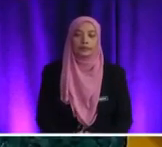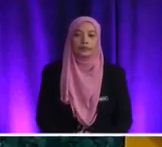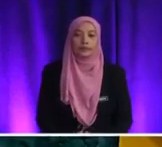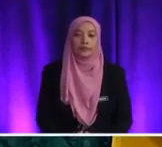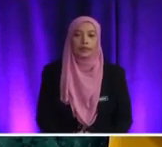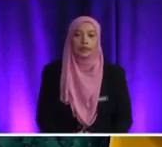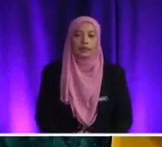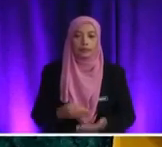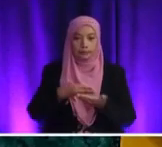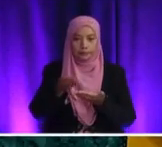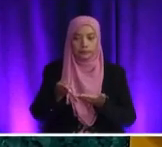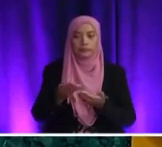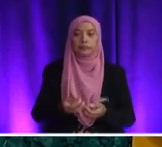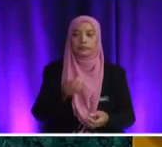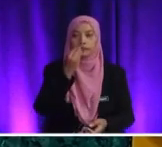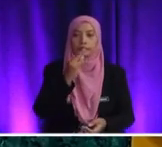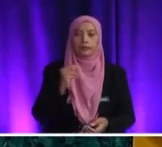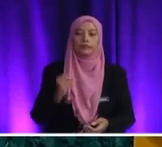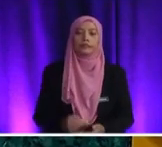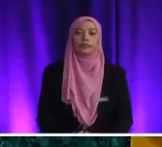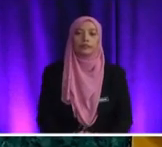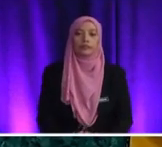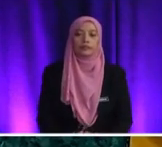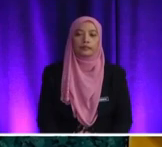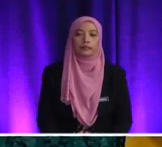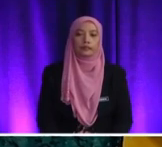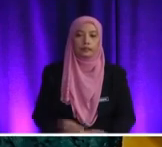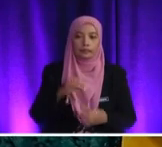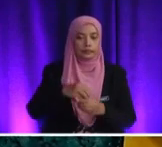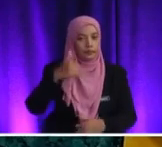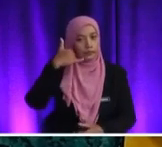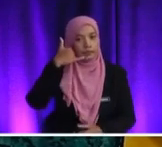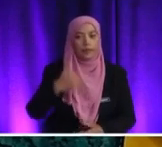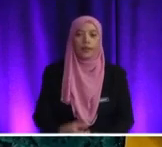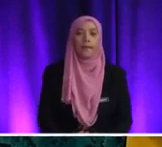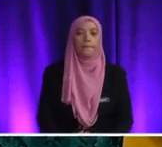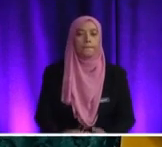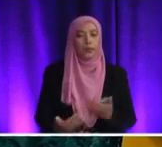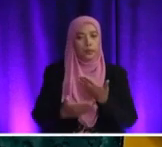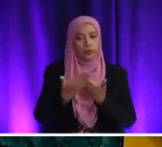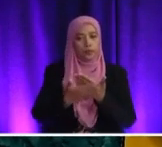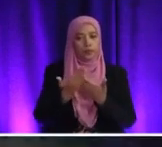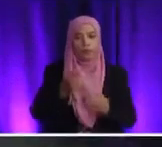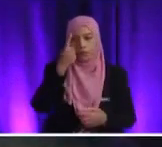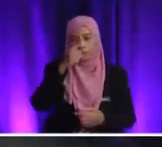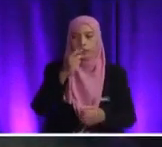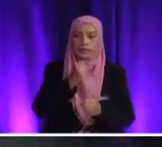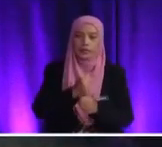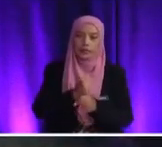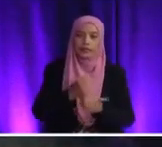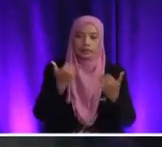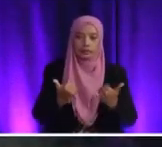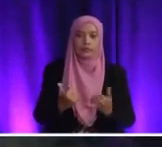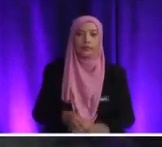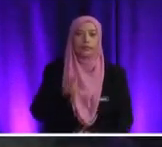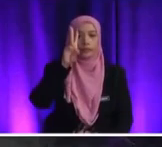pekerjaan yang sangat populer pada masih ini jadi senang ya untuk orang yang bekerja yaitu utamanya dua bintang dua bisa untuk